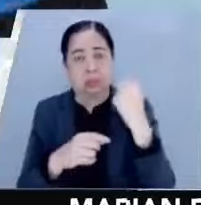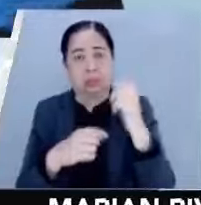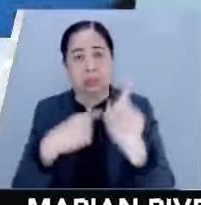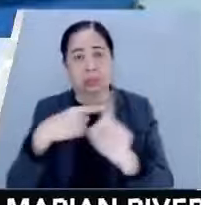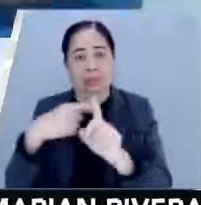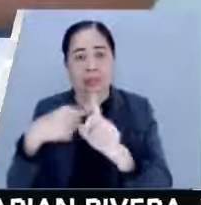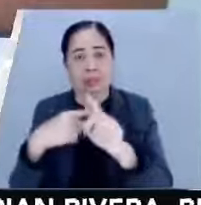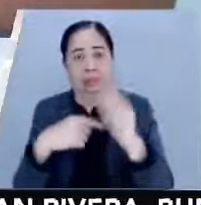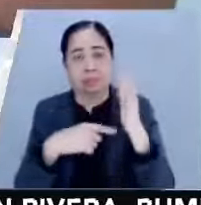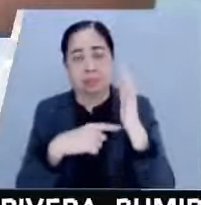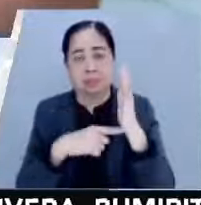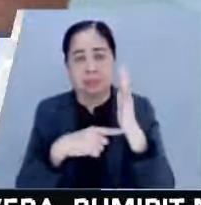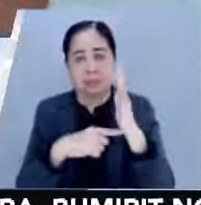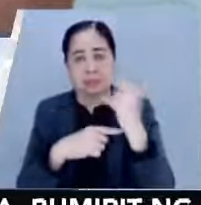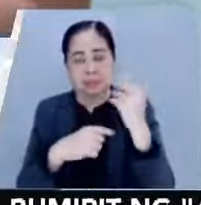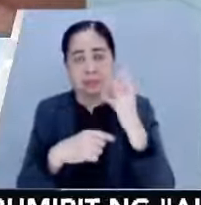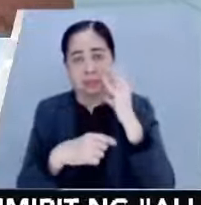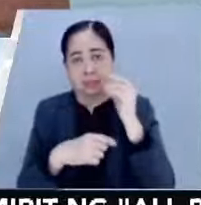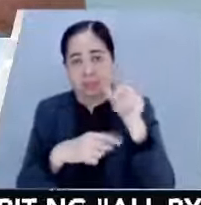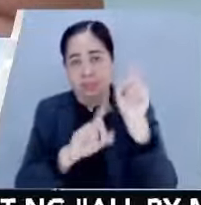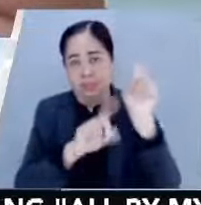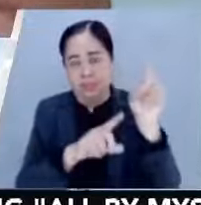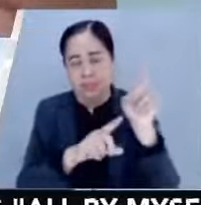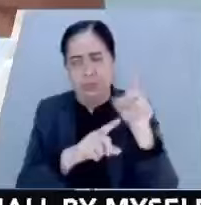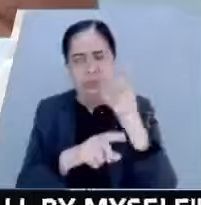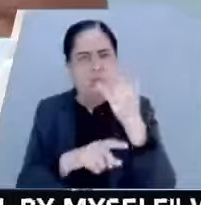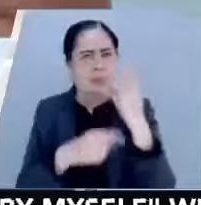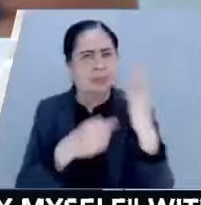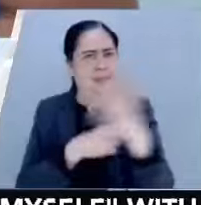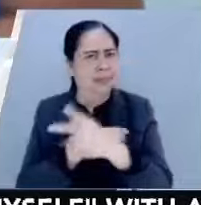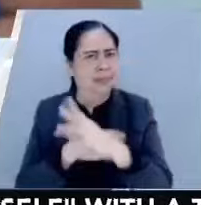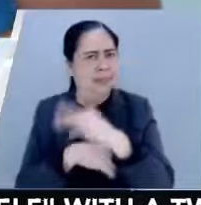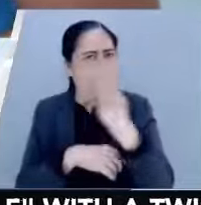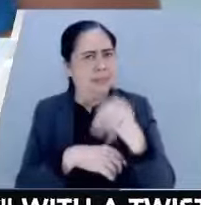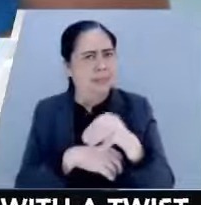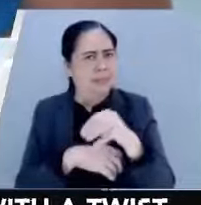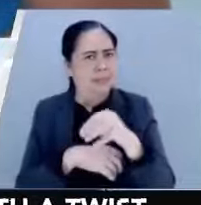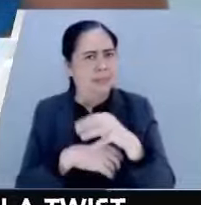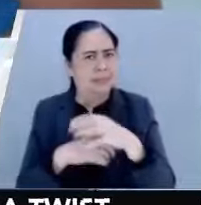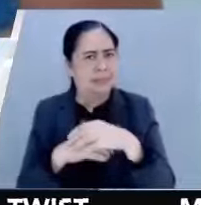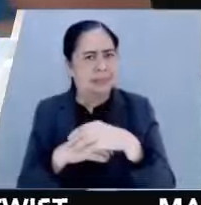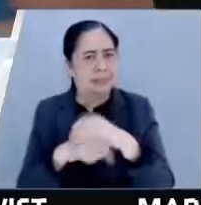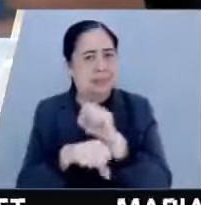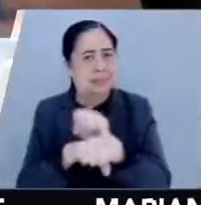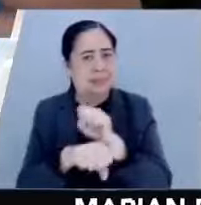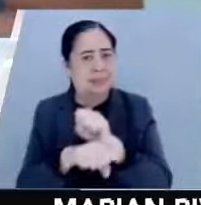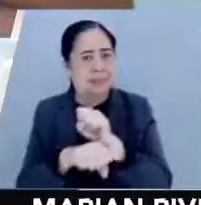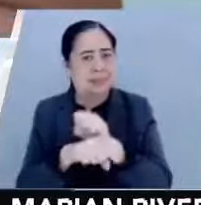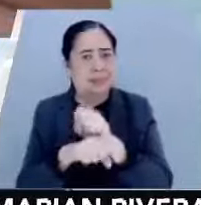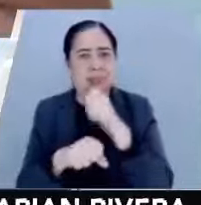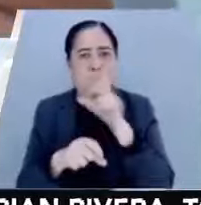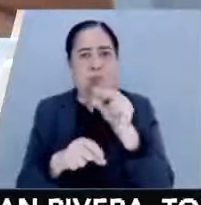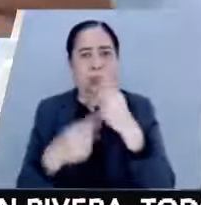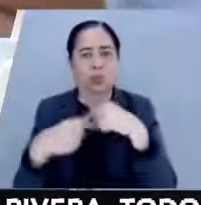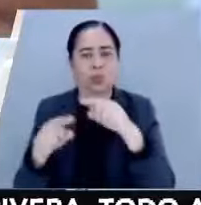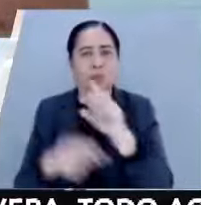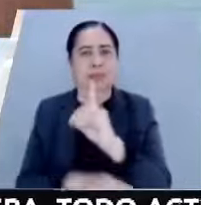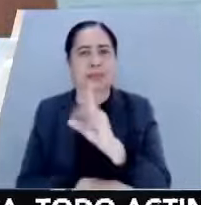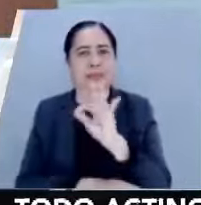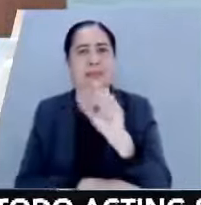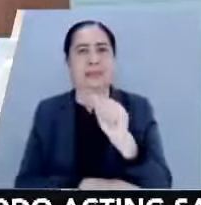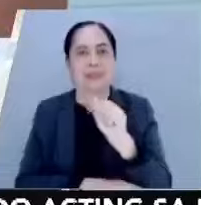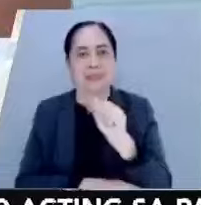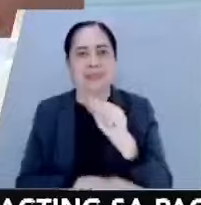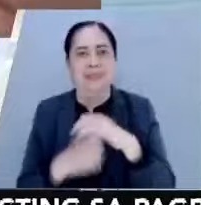So ngayon po ay bakit ah bumalik na kayo sa Metro Manila balik pasok na po ba h Hindi po po d po kong defe Ah okay alr